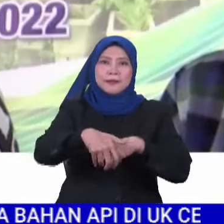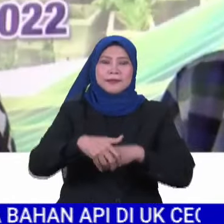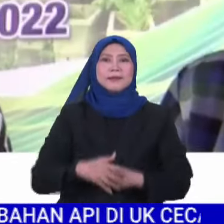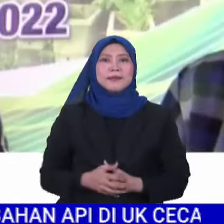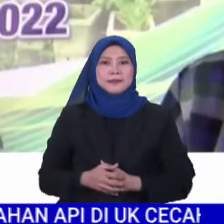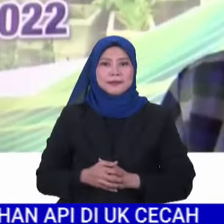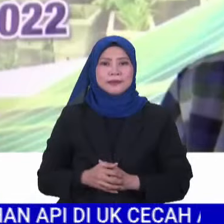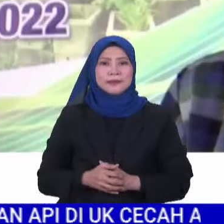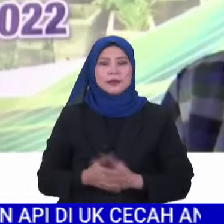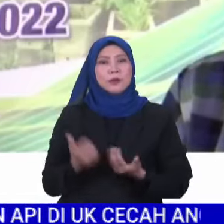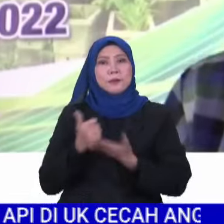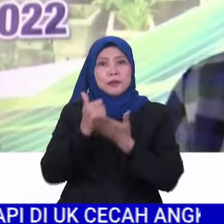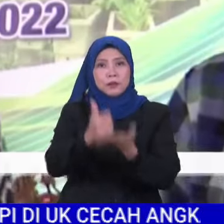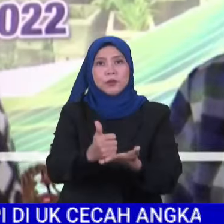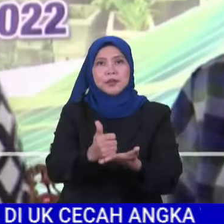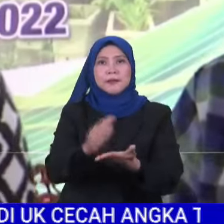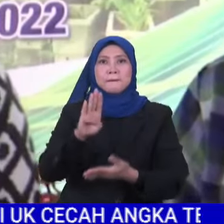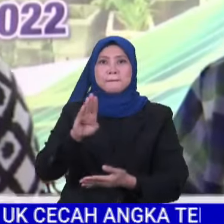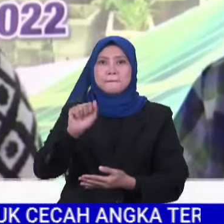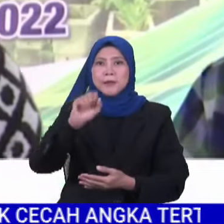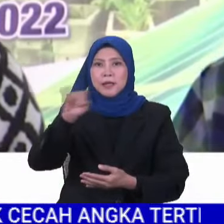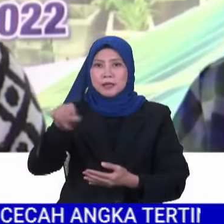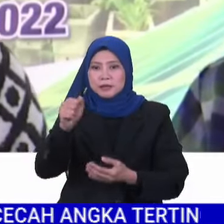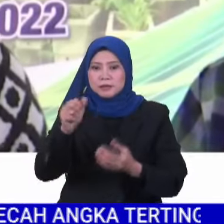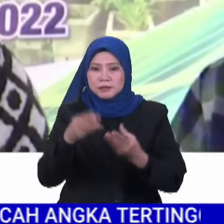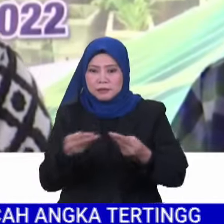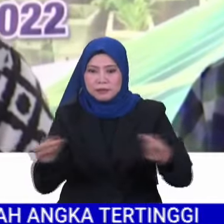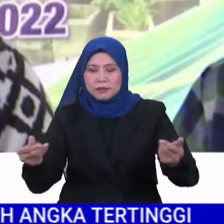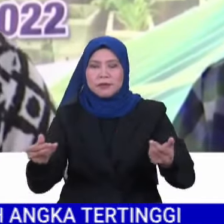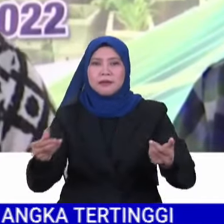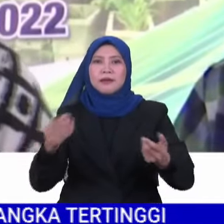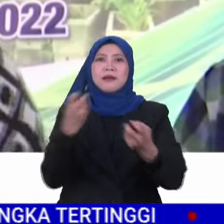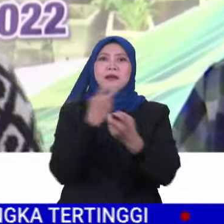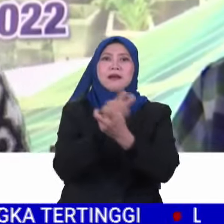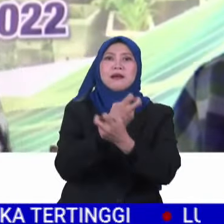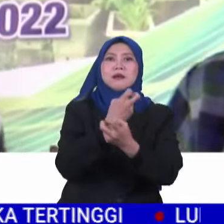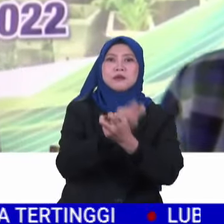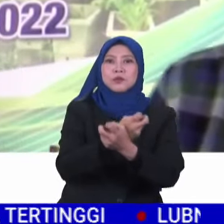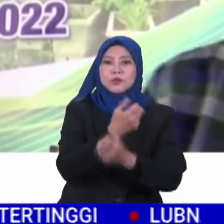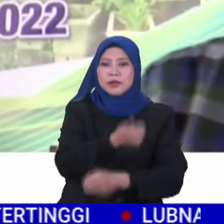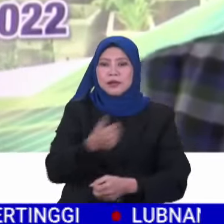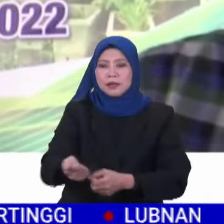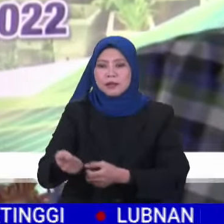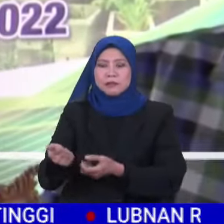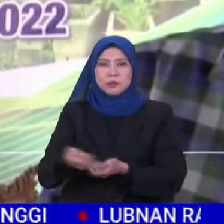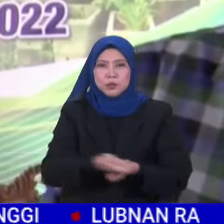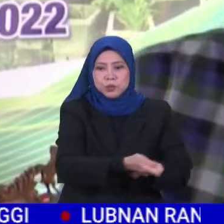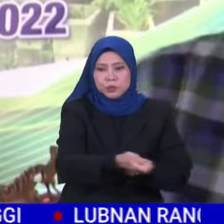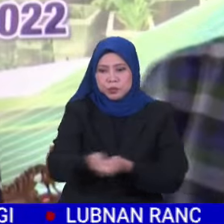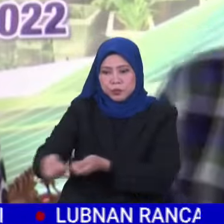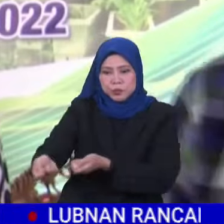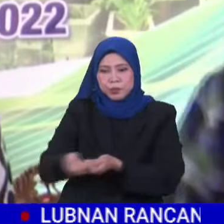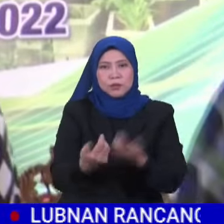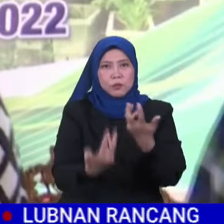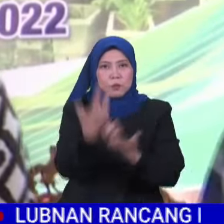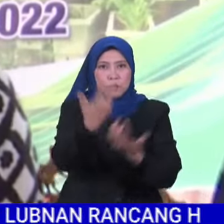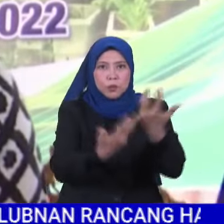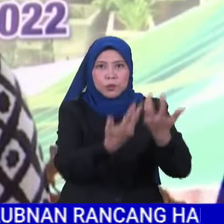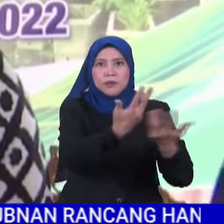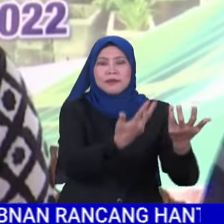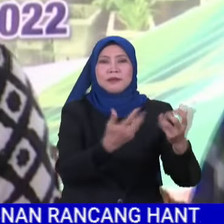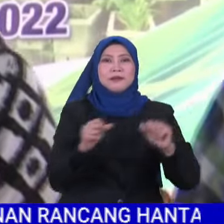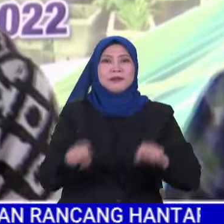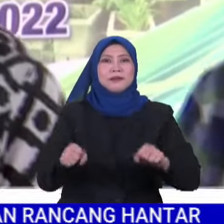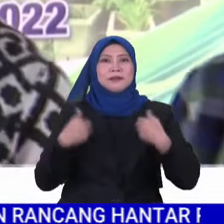Hai bantuannya baju Racun Dan juga alat ke musik mesin seperti mesin rumput galak